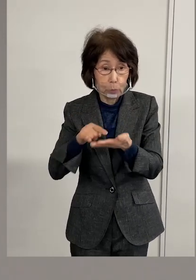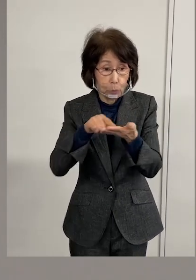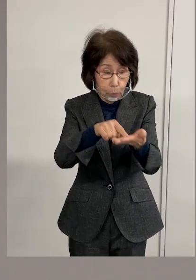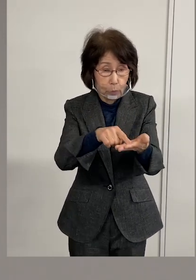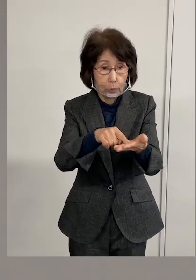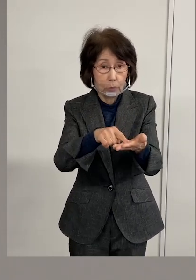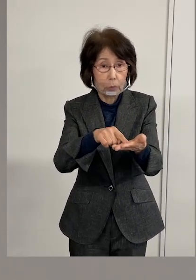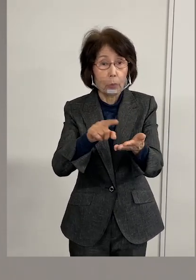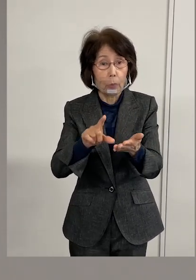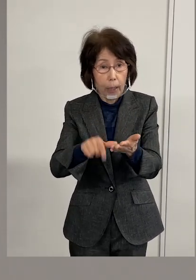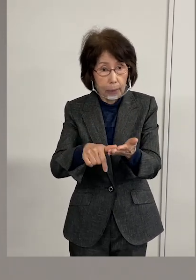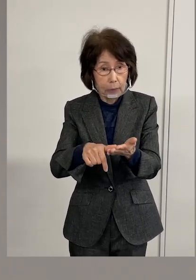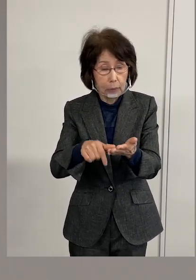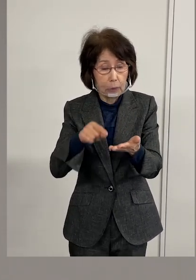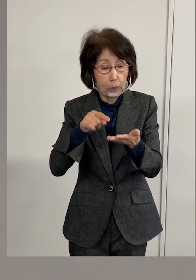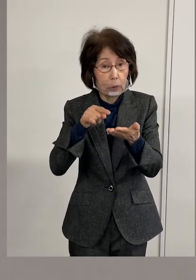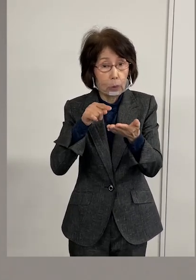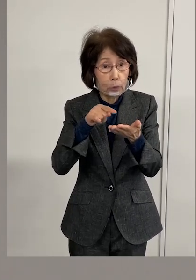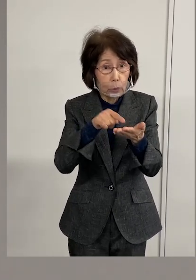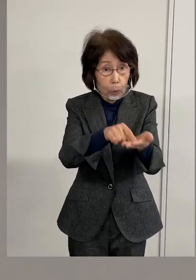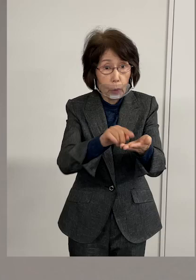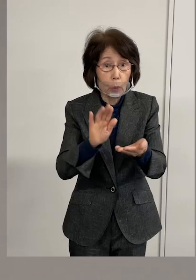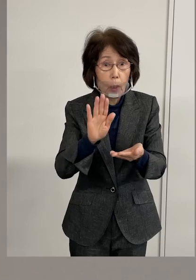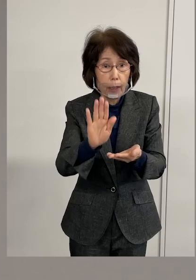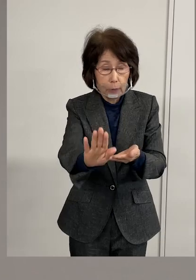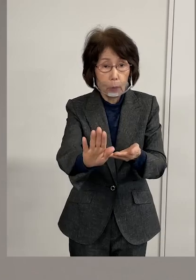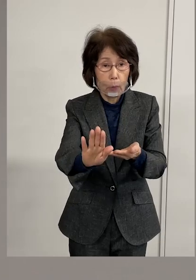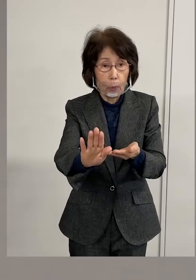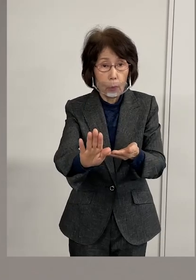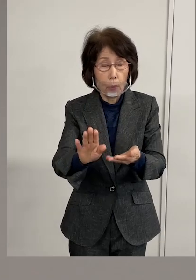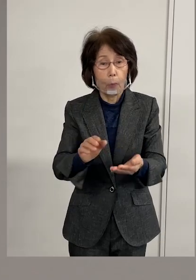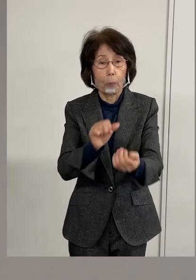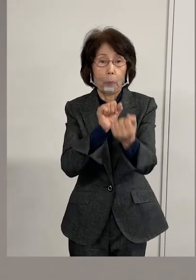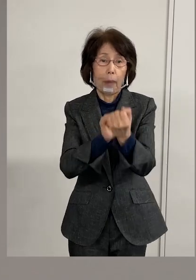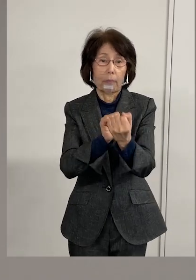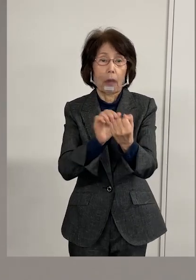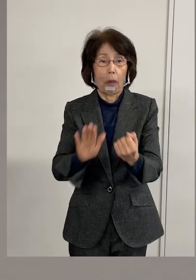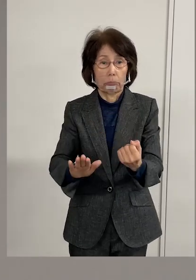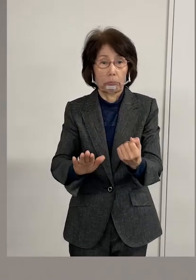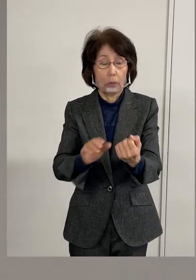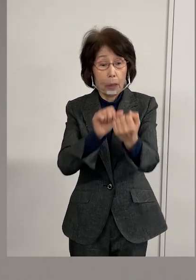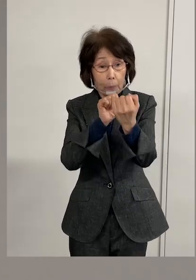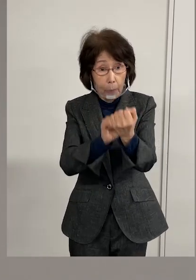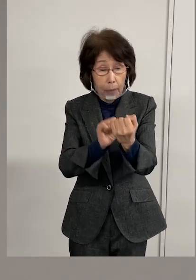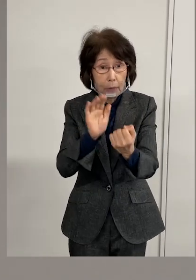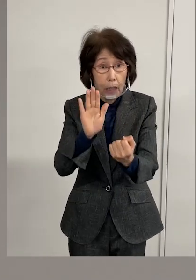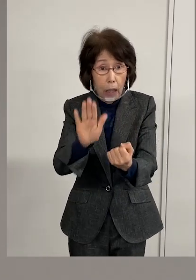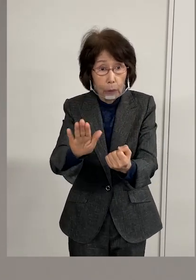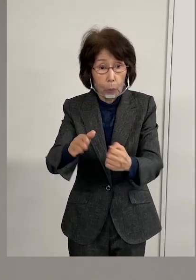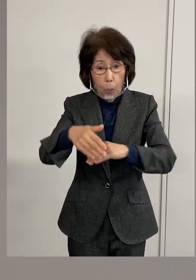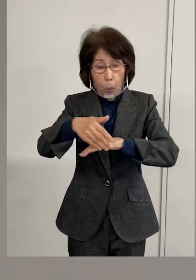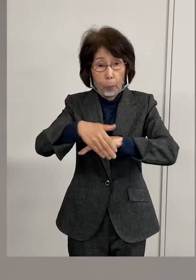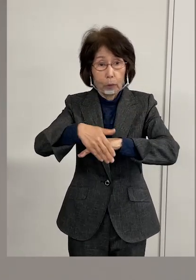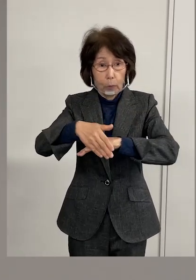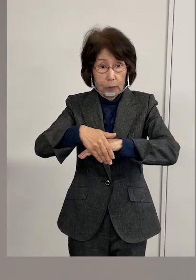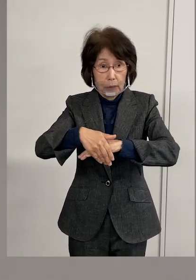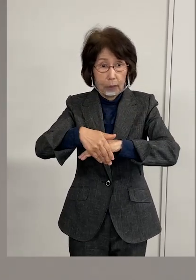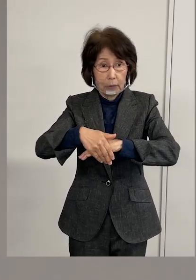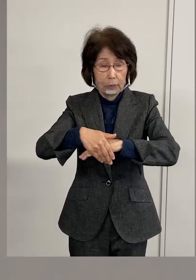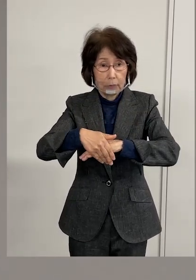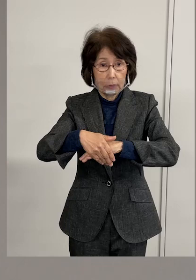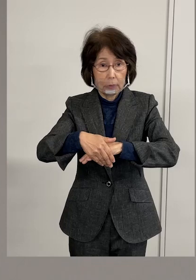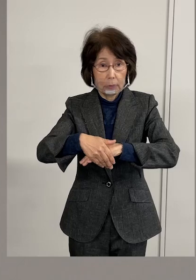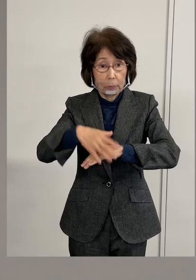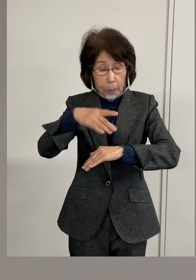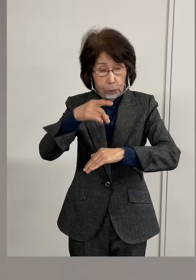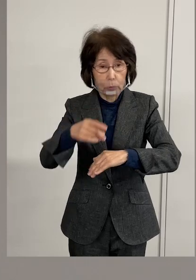妊娠届出をした後に、面談をしますので、面談後に窓口で、まず5